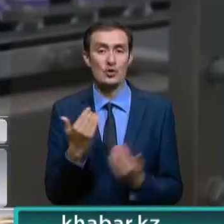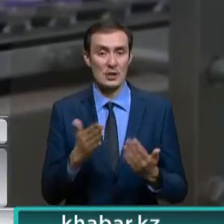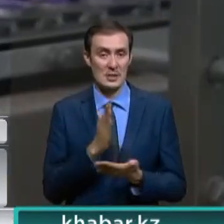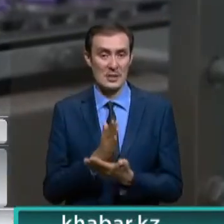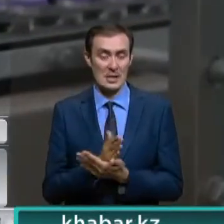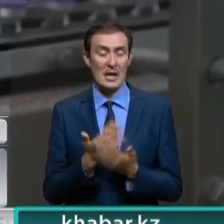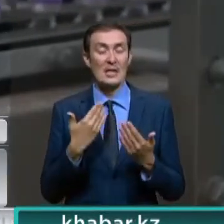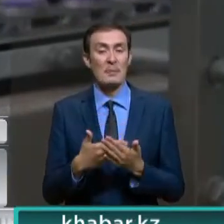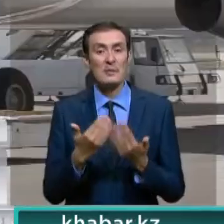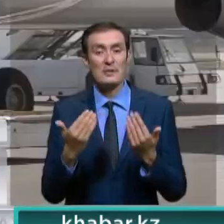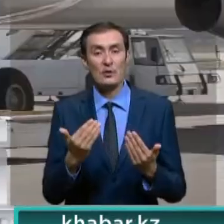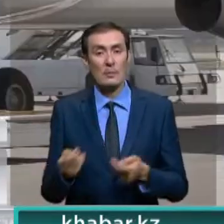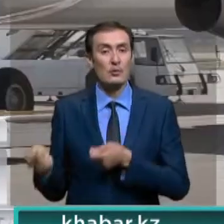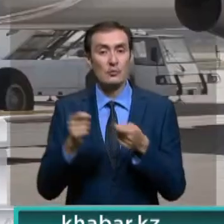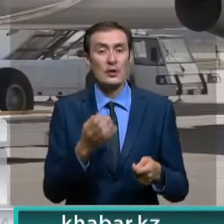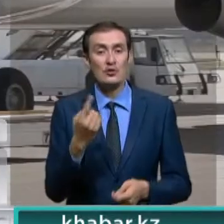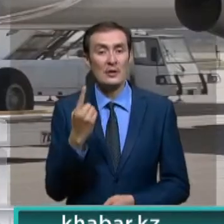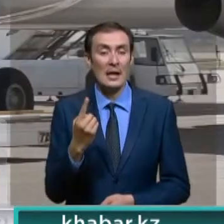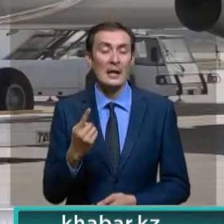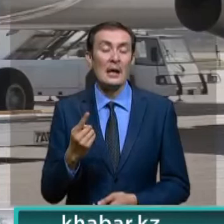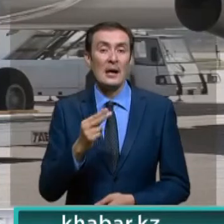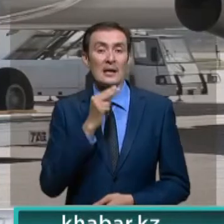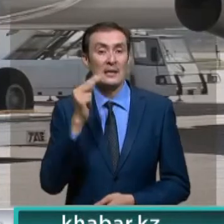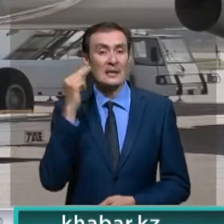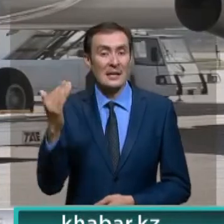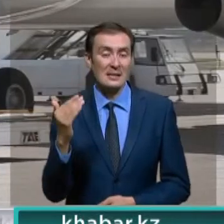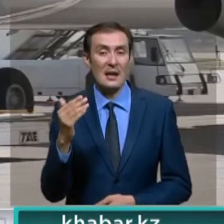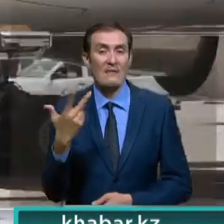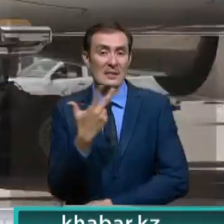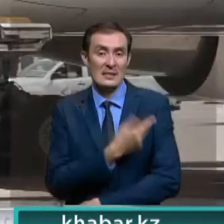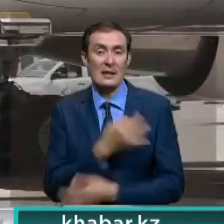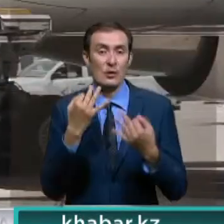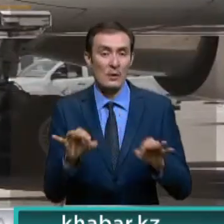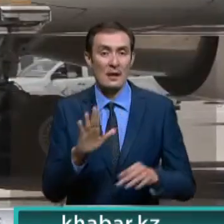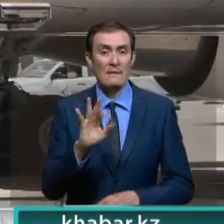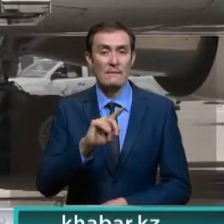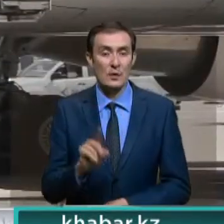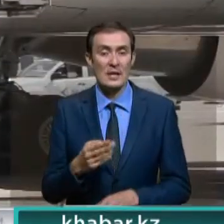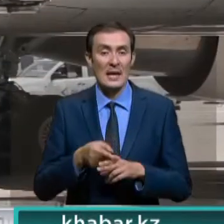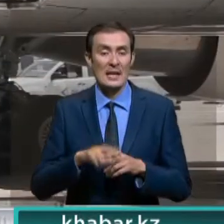слова уже сегодня в страну поступило еще одна инактивированная вакцина из китая одобренная воз вера сел